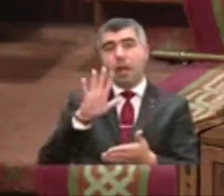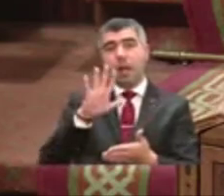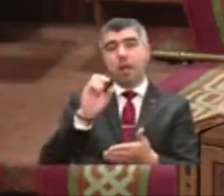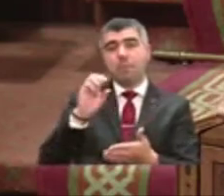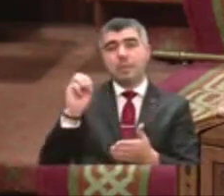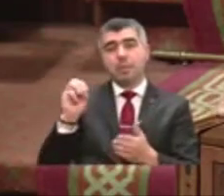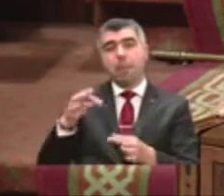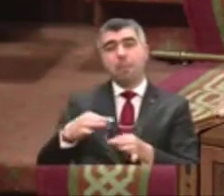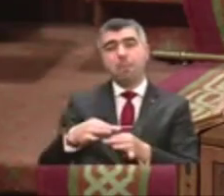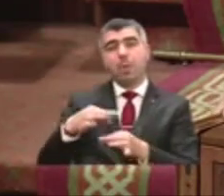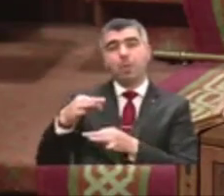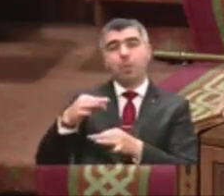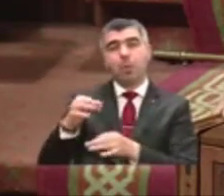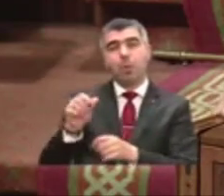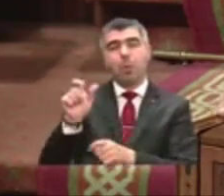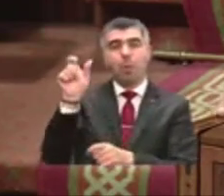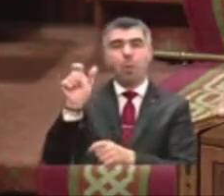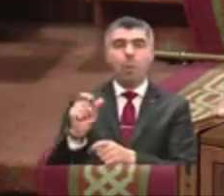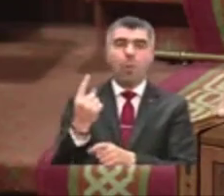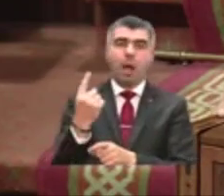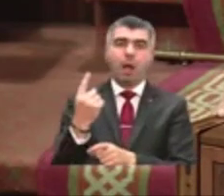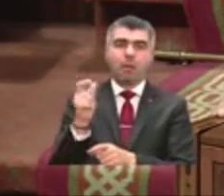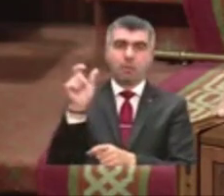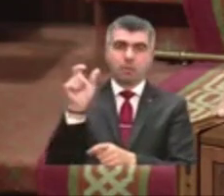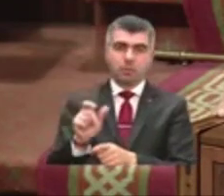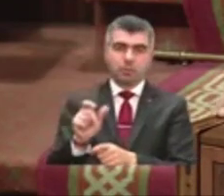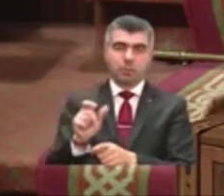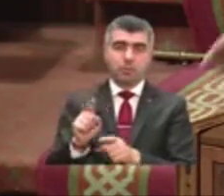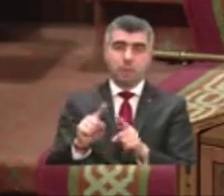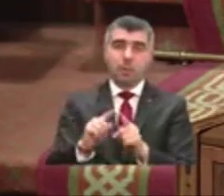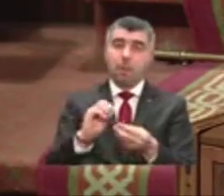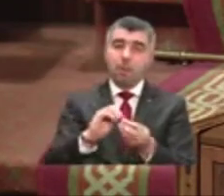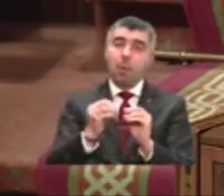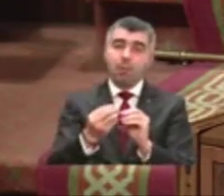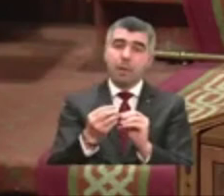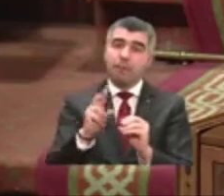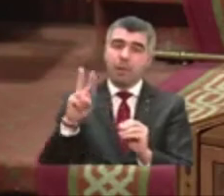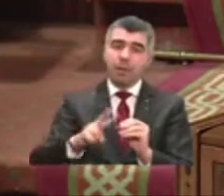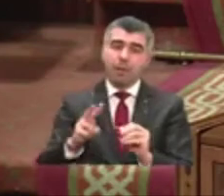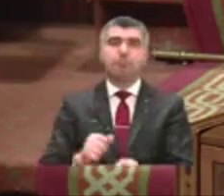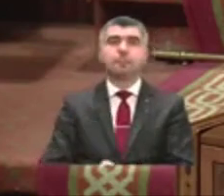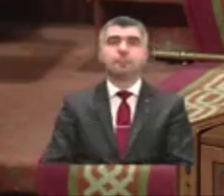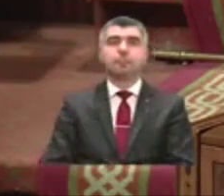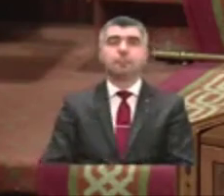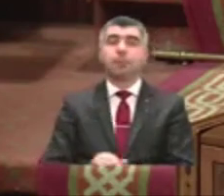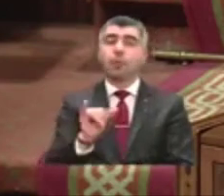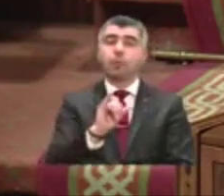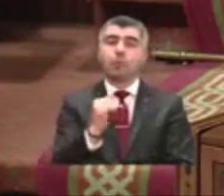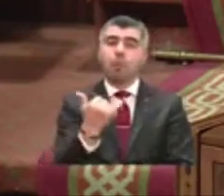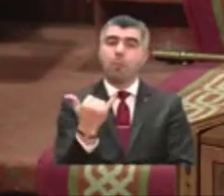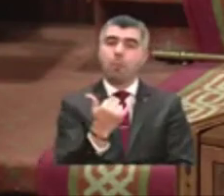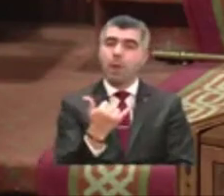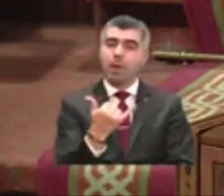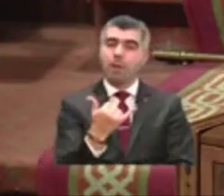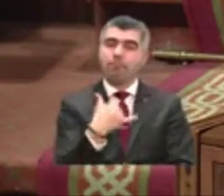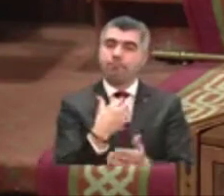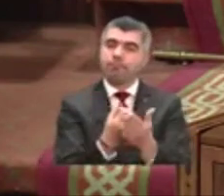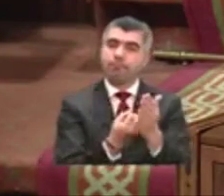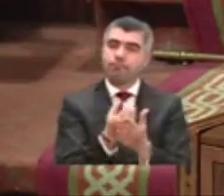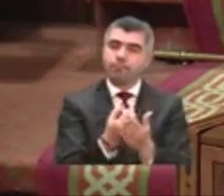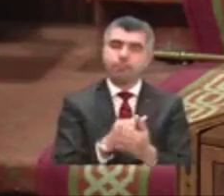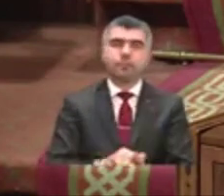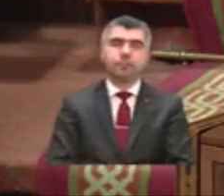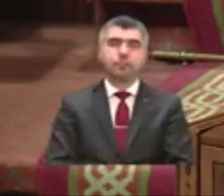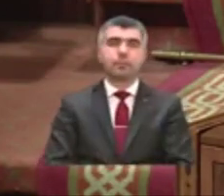500 متر مكعب لكل مواطن، وهذا خلق إشكال. ولكن اللي أهم وهو عندنا واحد التباين كبير، لأن